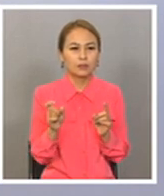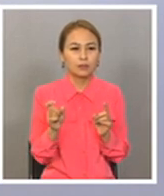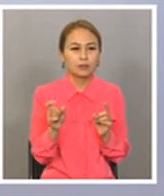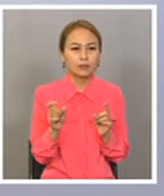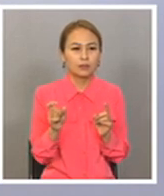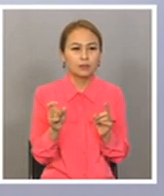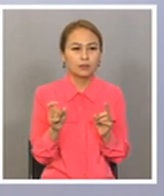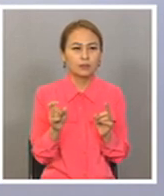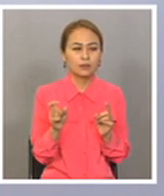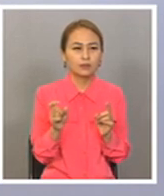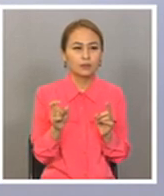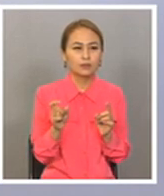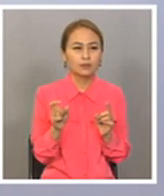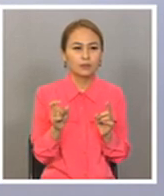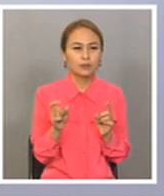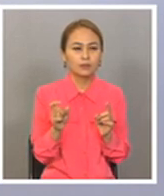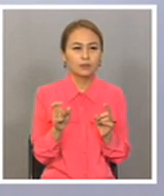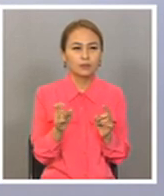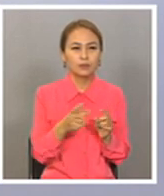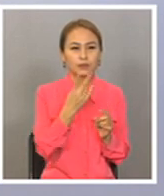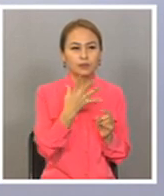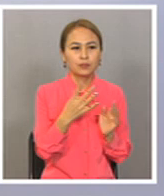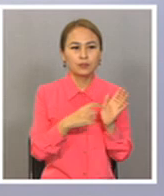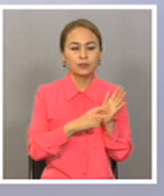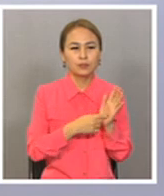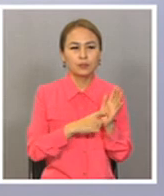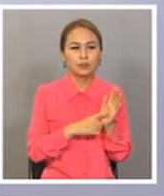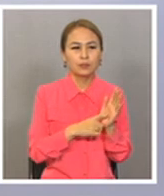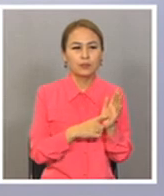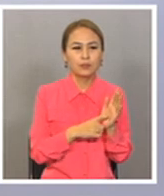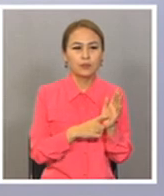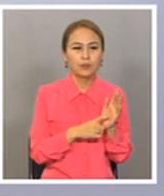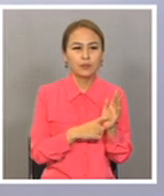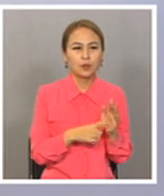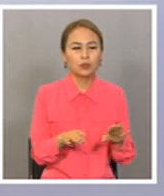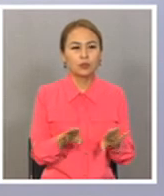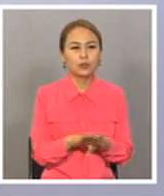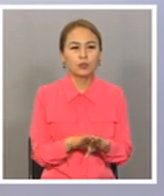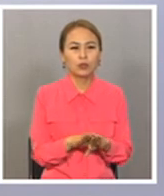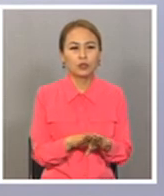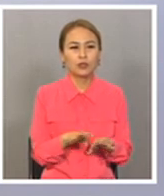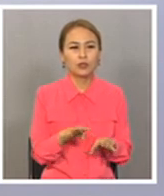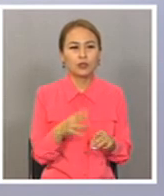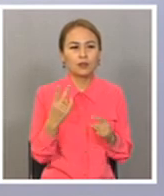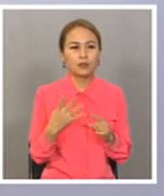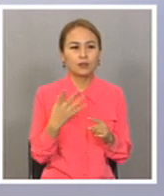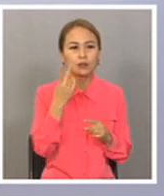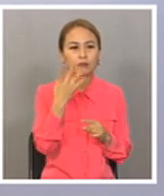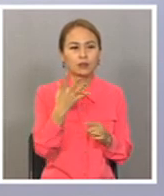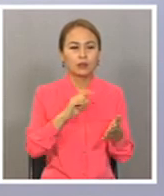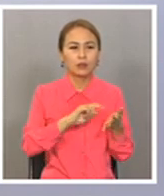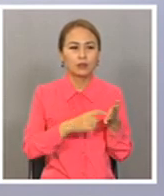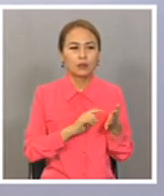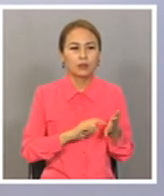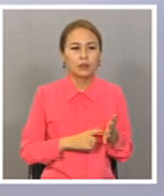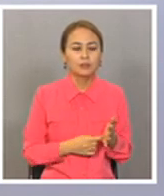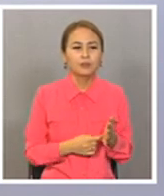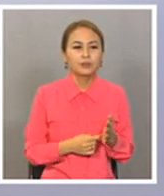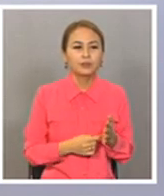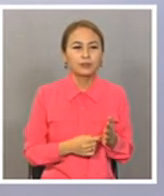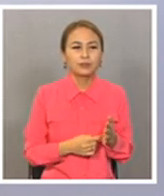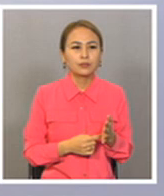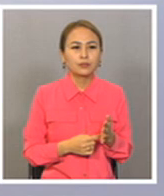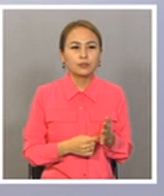е? Сондықтан 25-ке көбейтейік. 25-ке көбейтсек, алымында бөлімінде 25-ке көбейтіп,